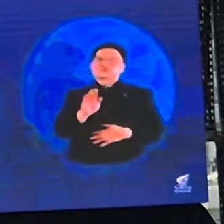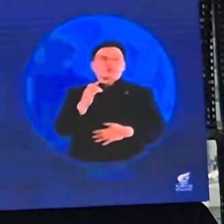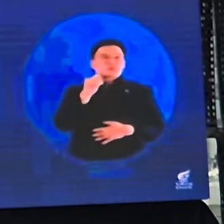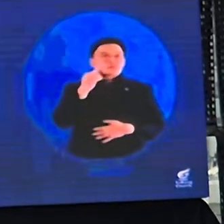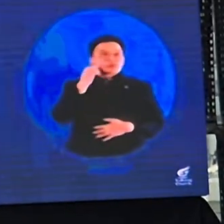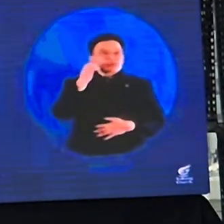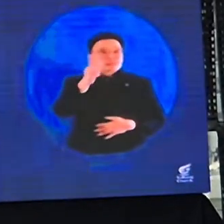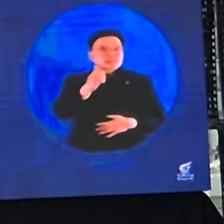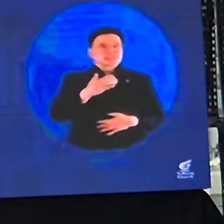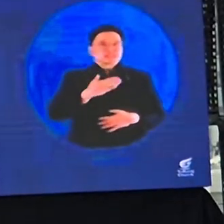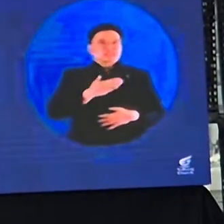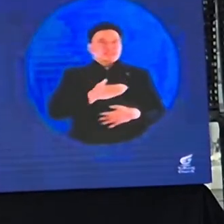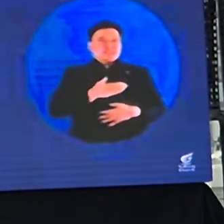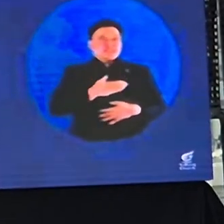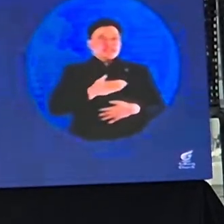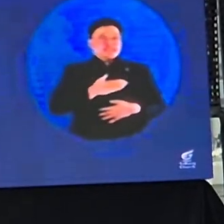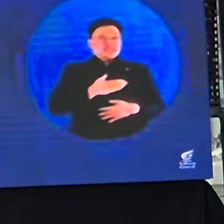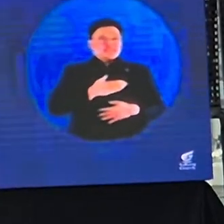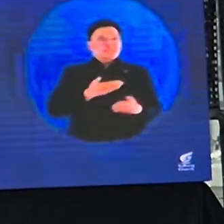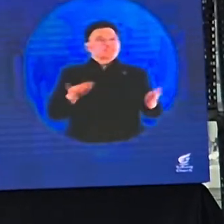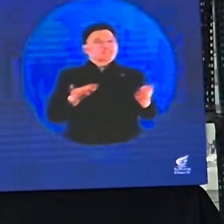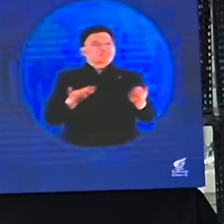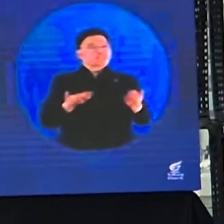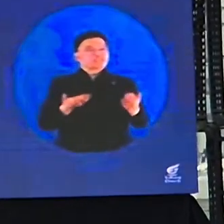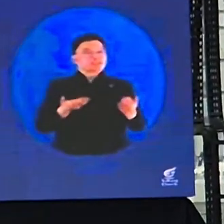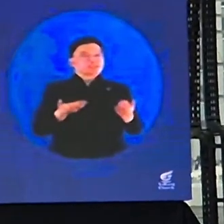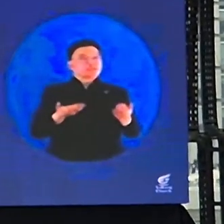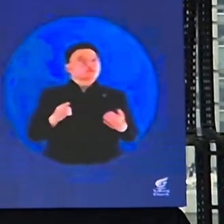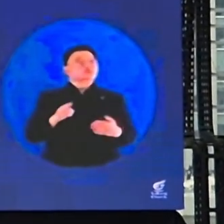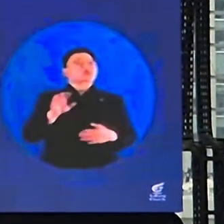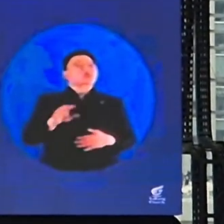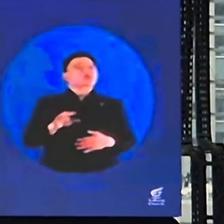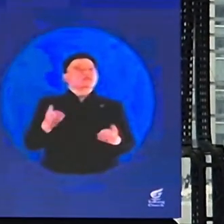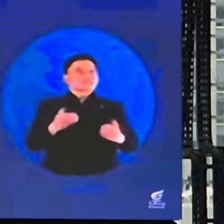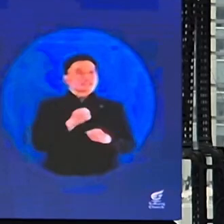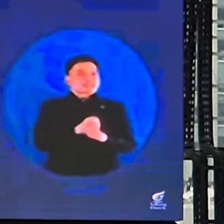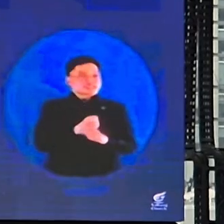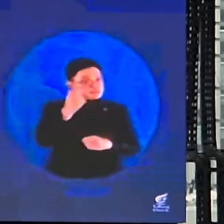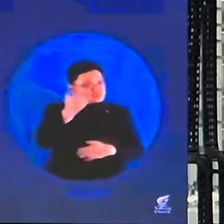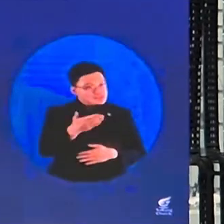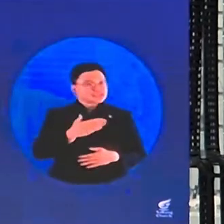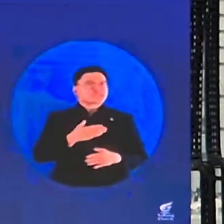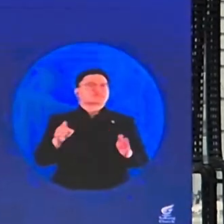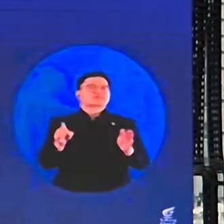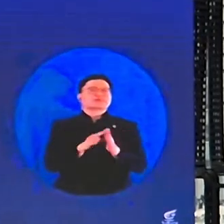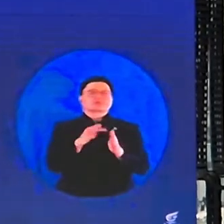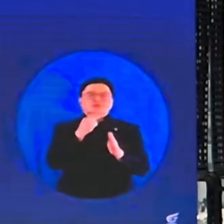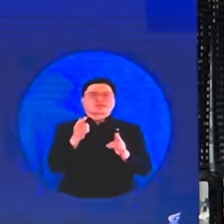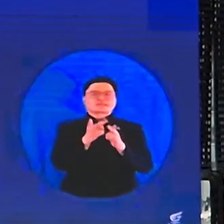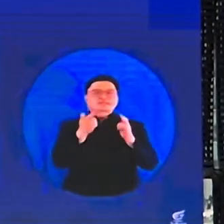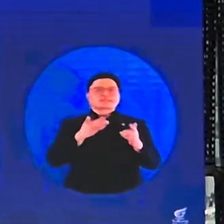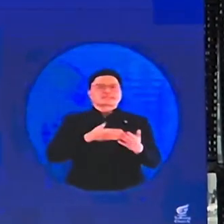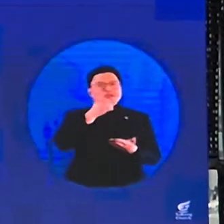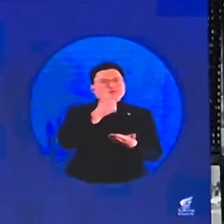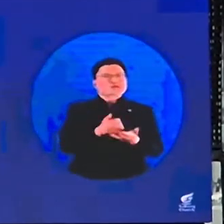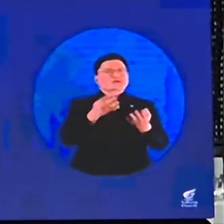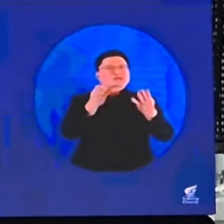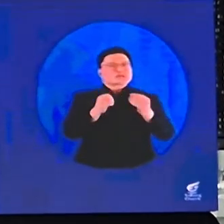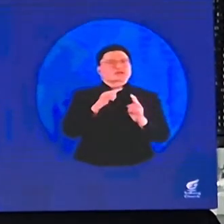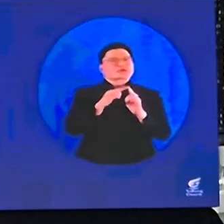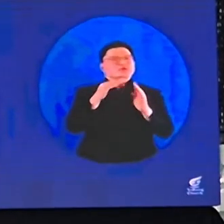제 직업을 아십니까? 지금 제가 믿음이 없어서가 아니라 죄가 많아서 교회를